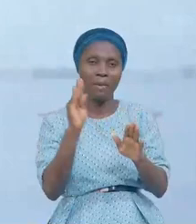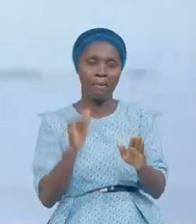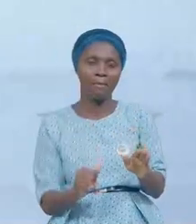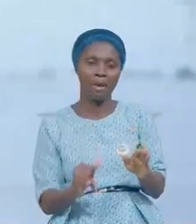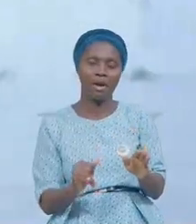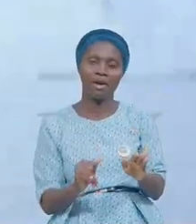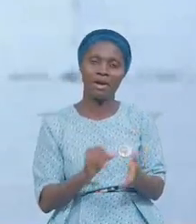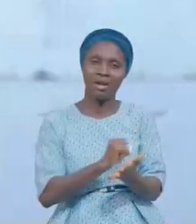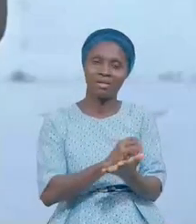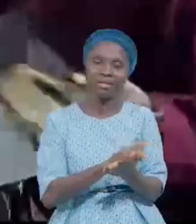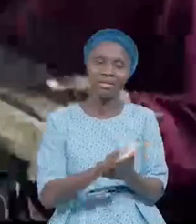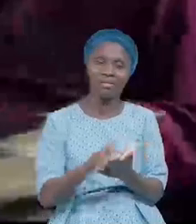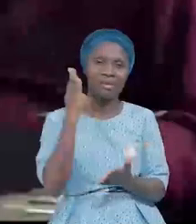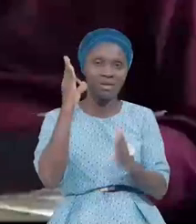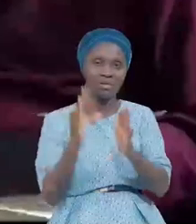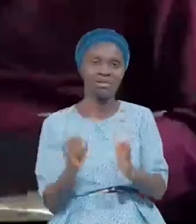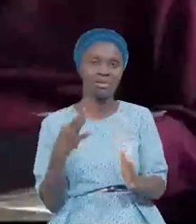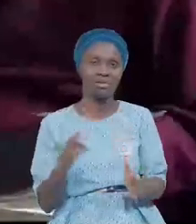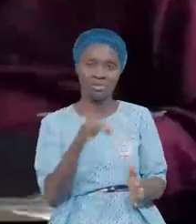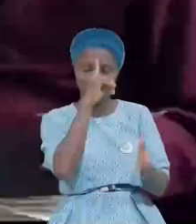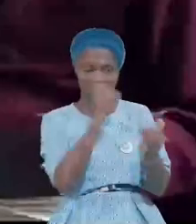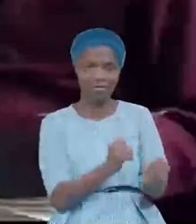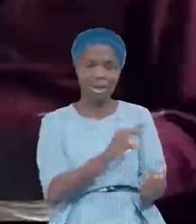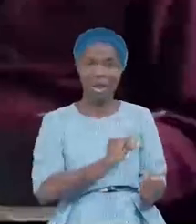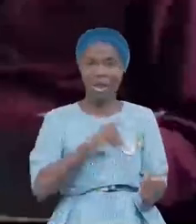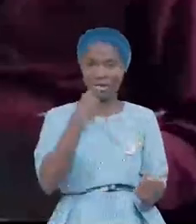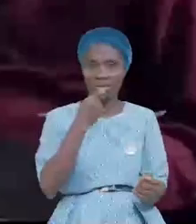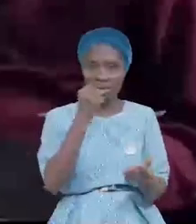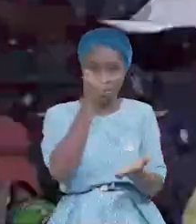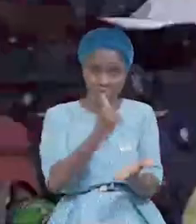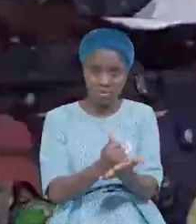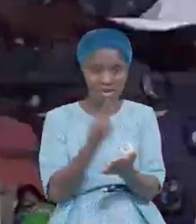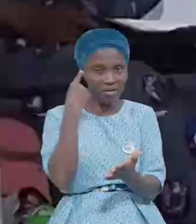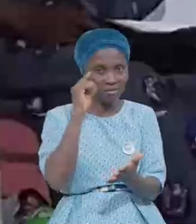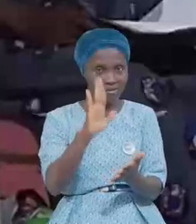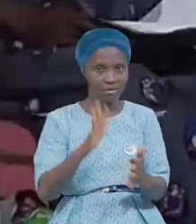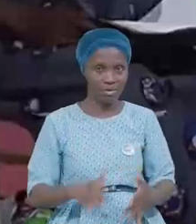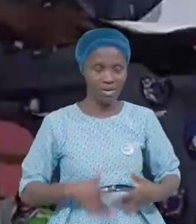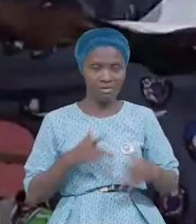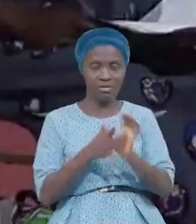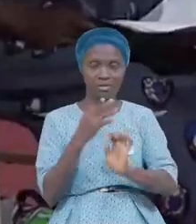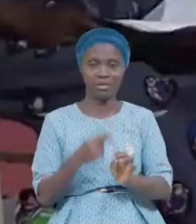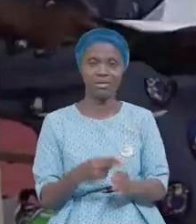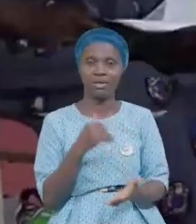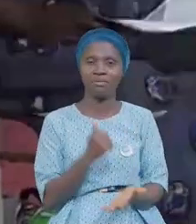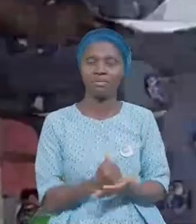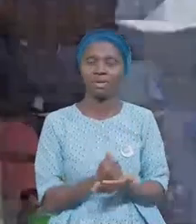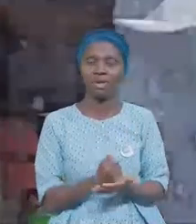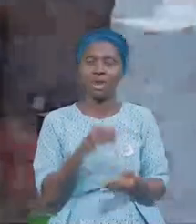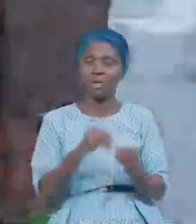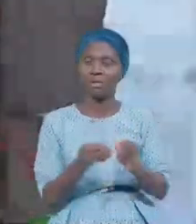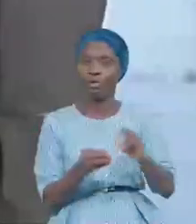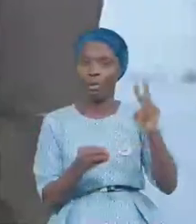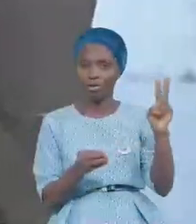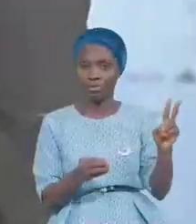dis Amen pour ta vie au nom de Jésus. Voyons le deuxième point maintenant. Nous avons